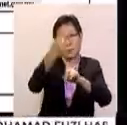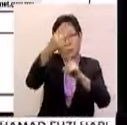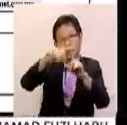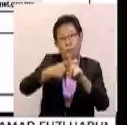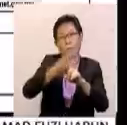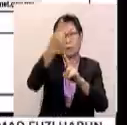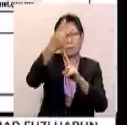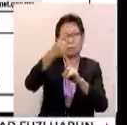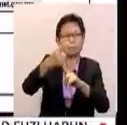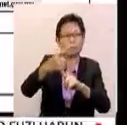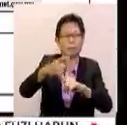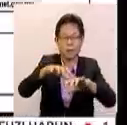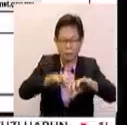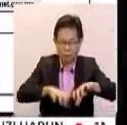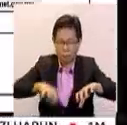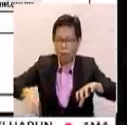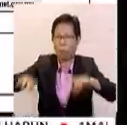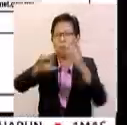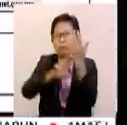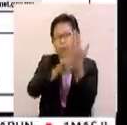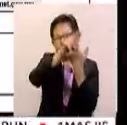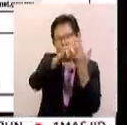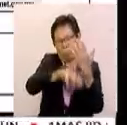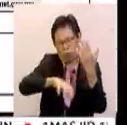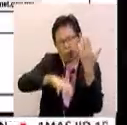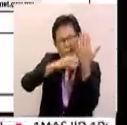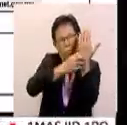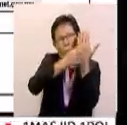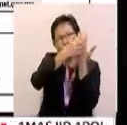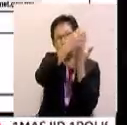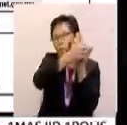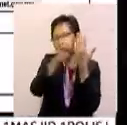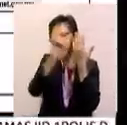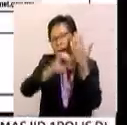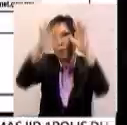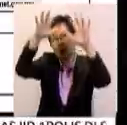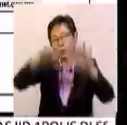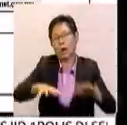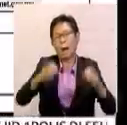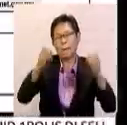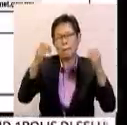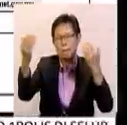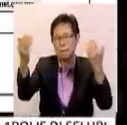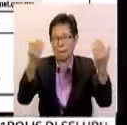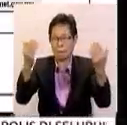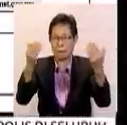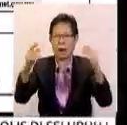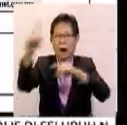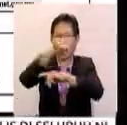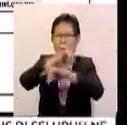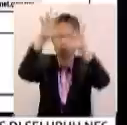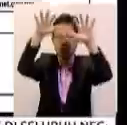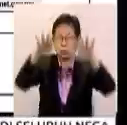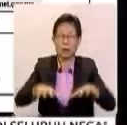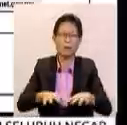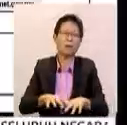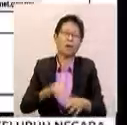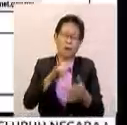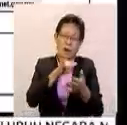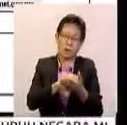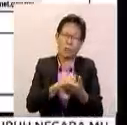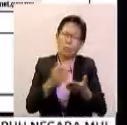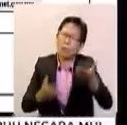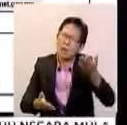Januari kawasan-kawasan ini mengalami jumaat hari tanpa hujan lebih banyak berbanding hari hujan situasi berkenaan